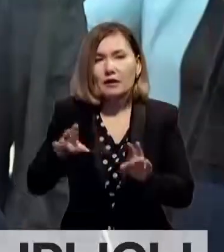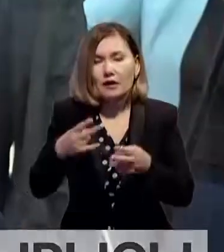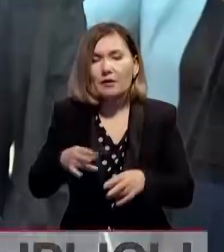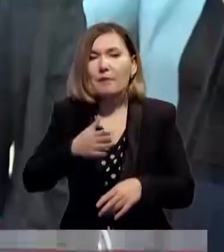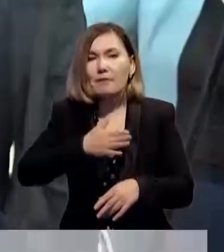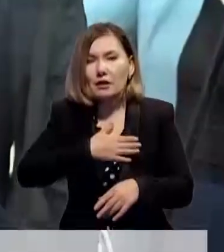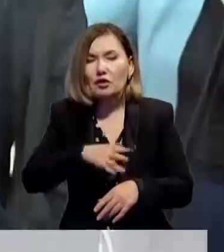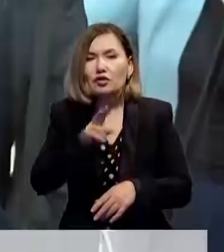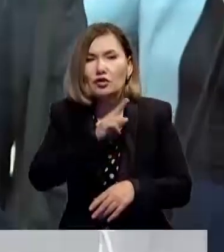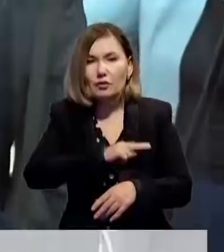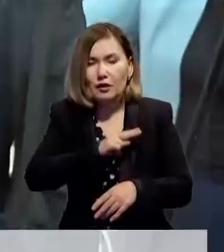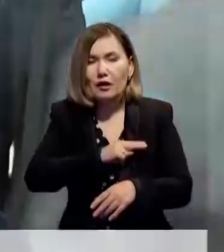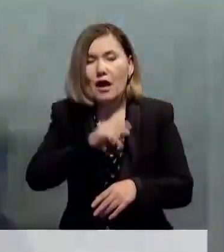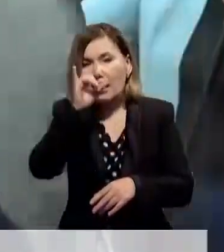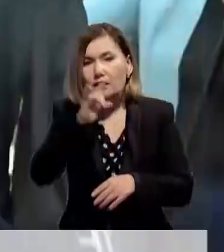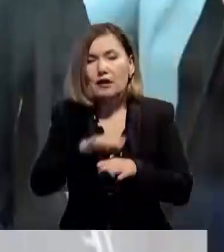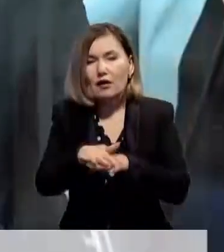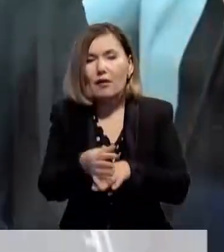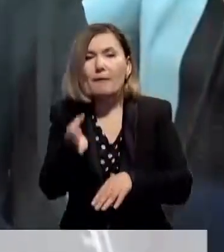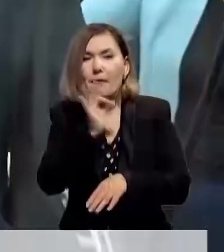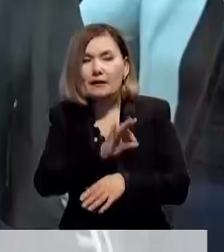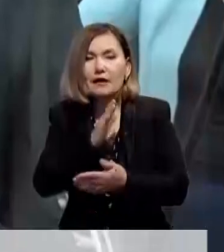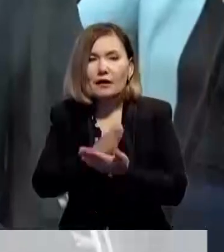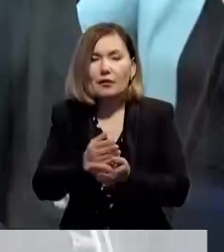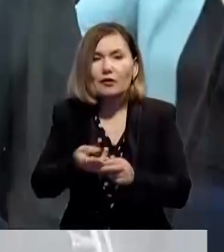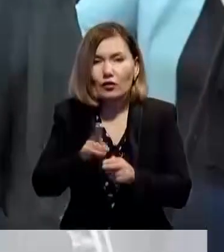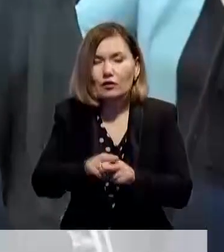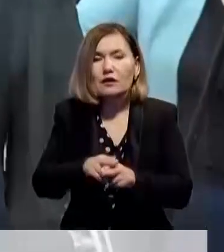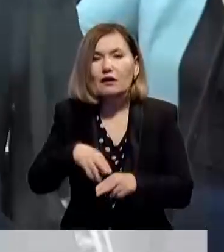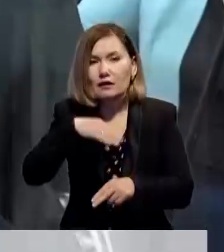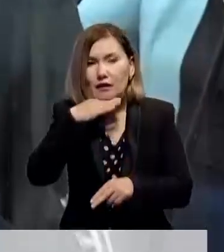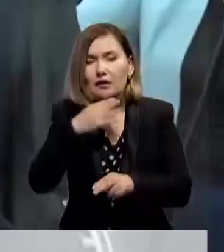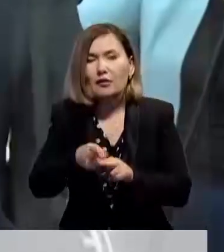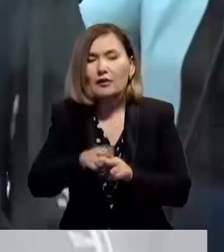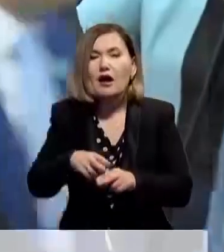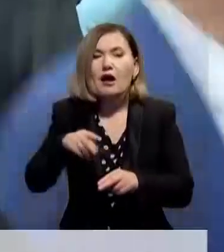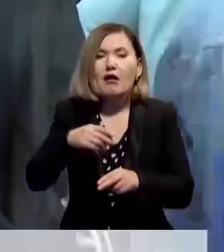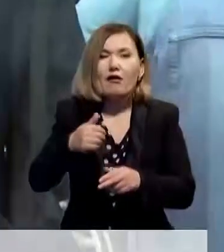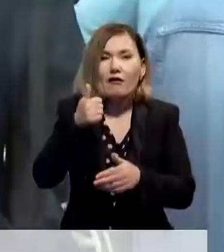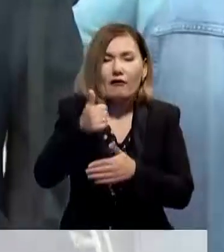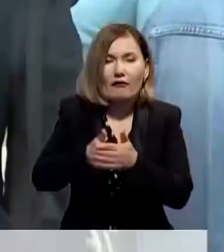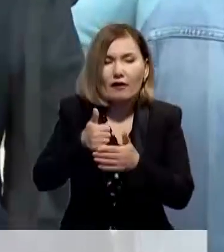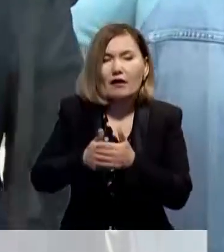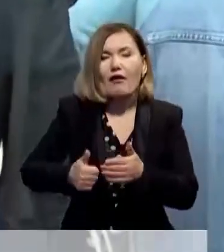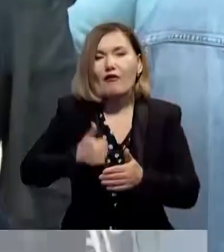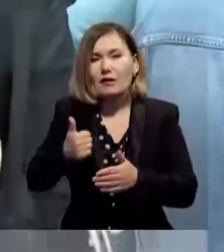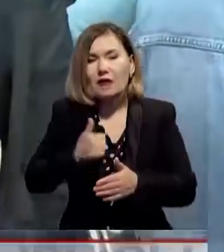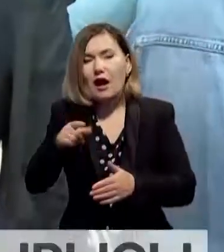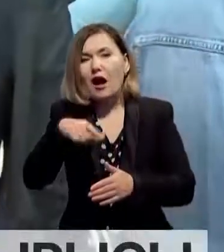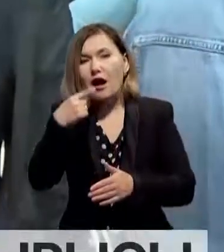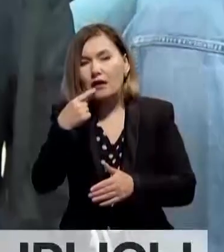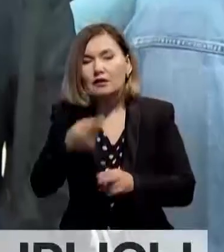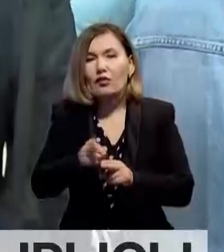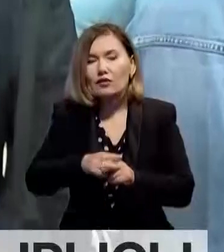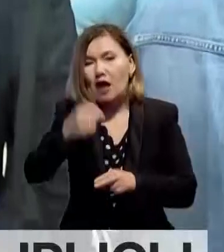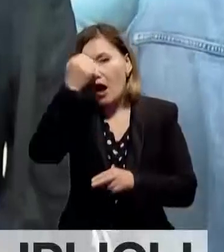жатқан нәрселерімнің елге тиіп болсын, пайдасы тиіп жатса, маған сонсы жетеді. Ал оны бұлдап айту, не болмаса одан бір қайтарым алғыс күту,